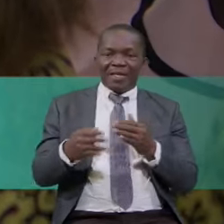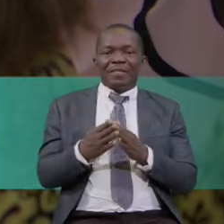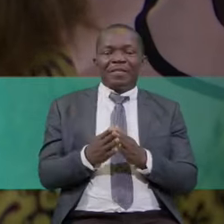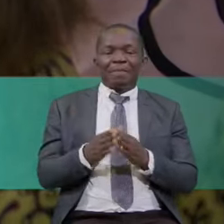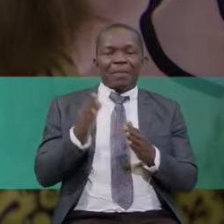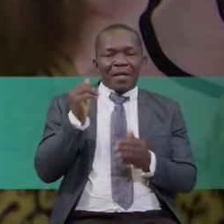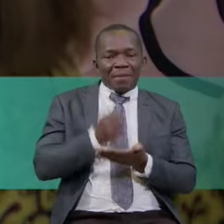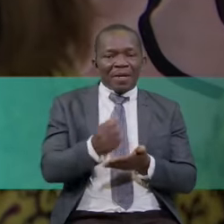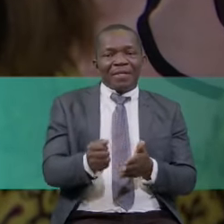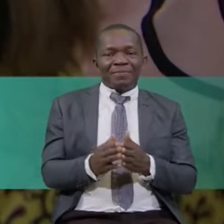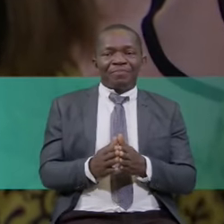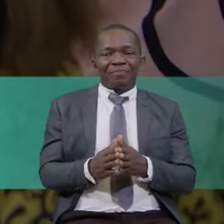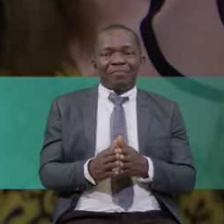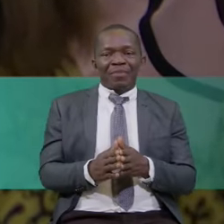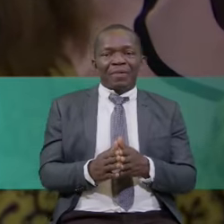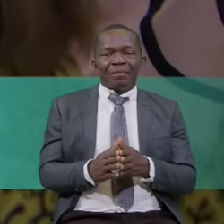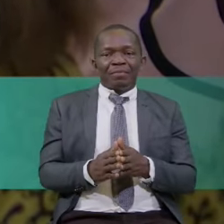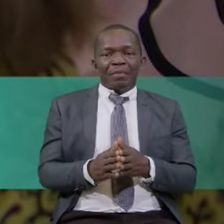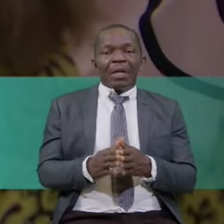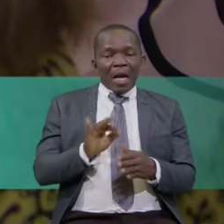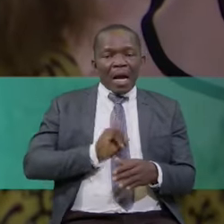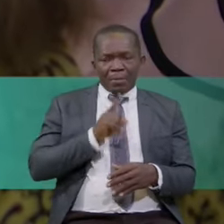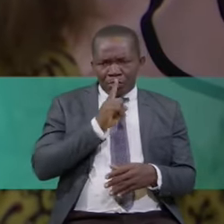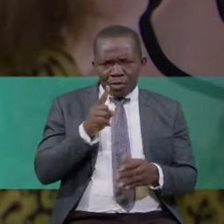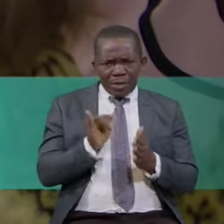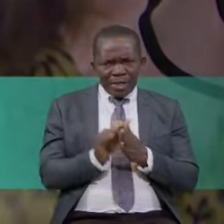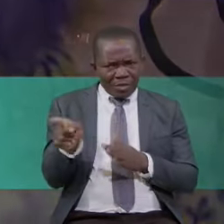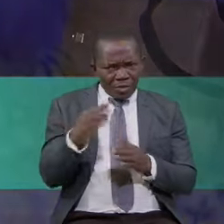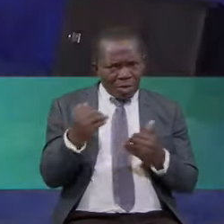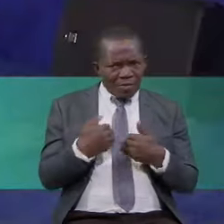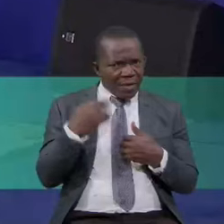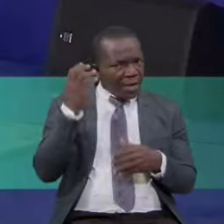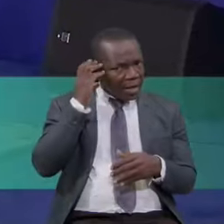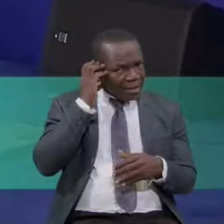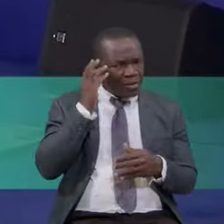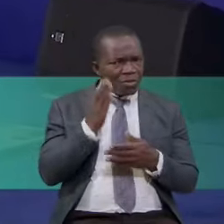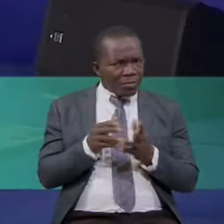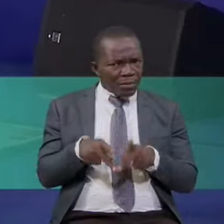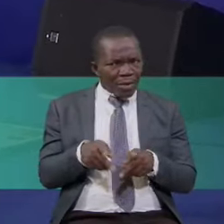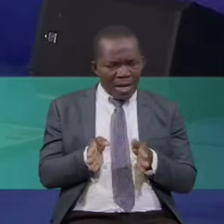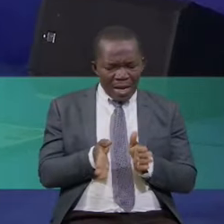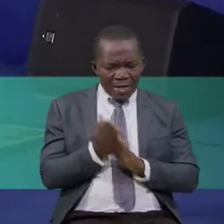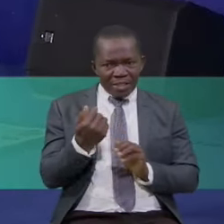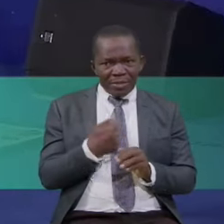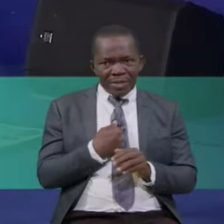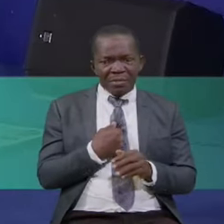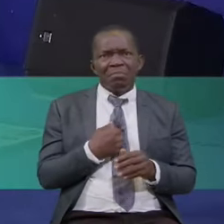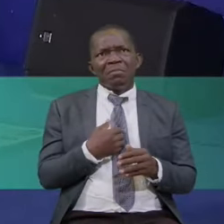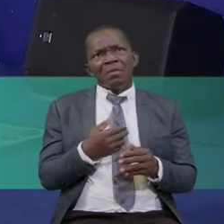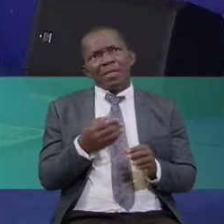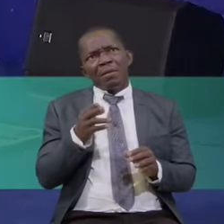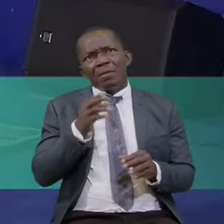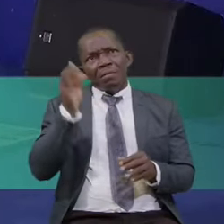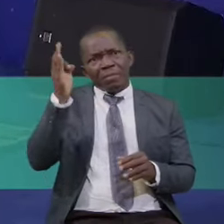fin je suis sûr que vous avez entendu on m'a posé la question et m'ont dit on m'a dit est-ce que tu es sur le point de prendre la retraite j'ai dit prends la